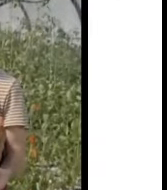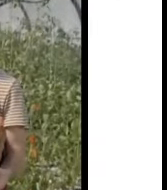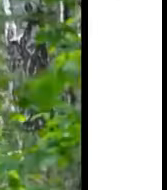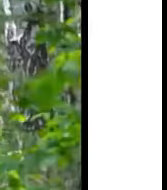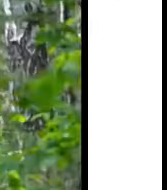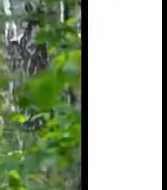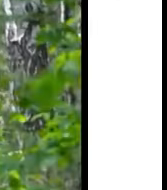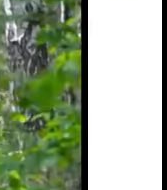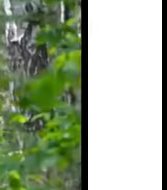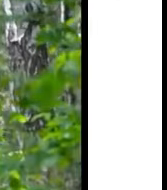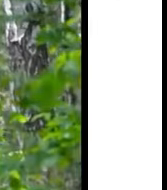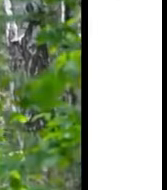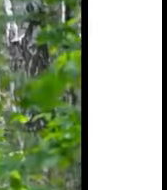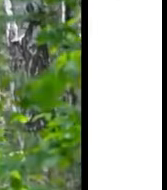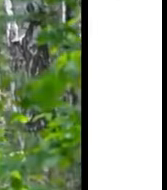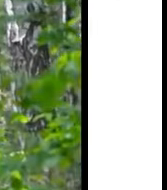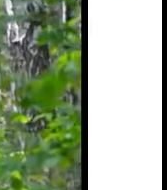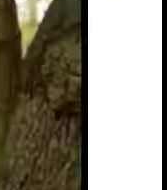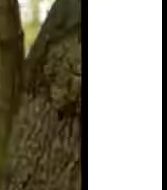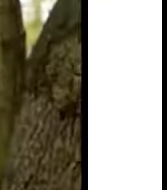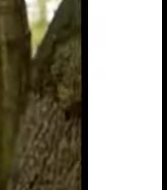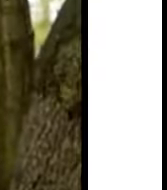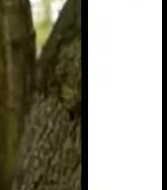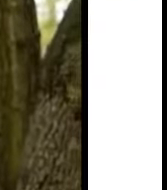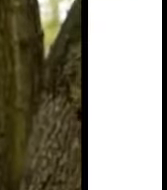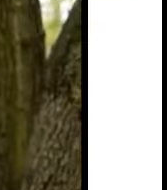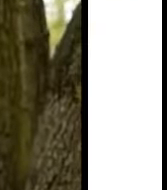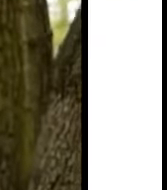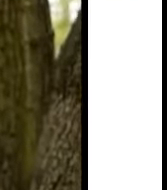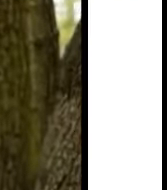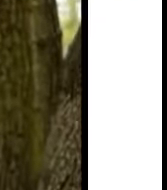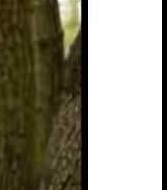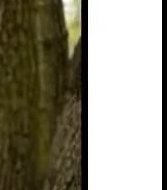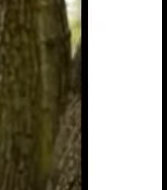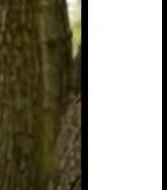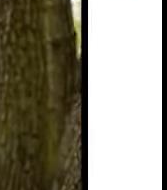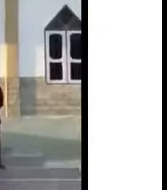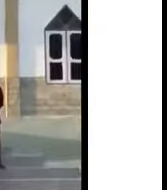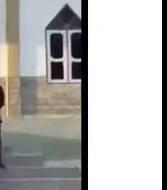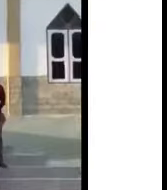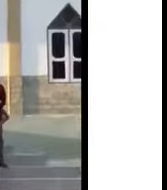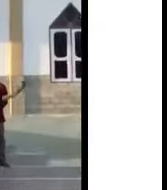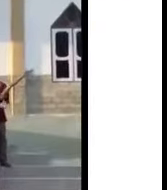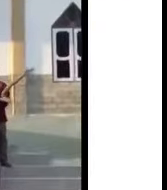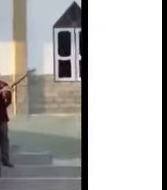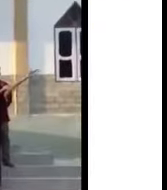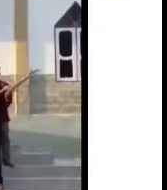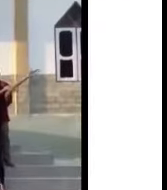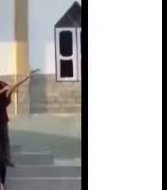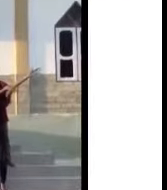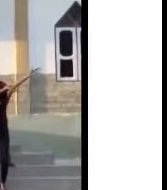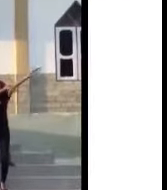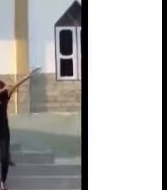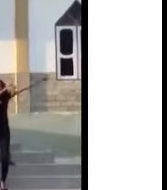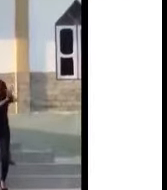semplice, l'educazione ecologica, la spiritualità ecologica e l'impegno comunitario.